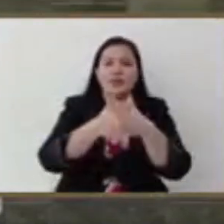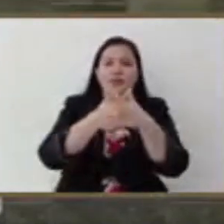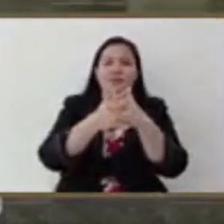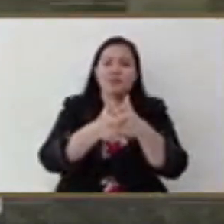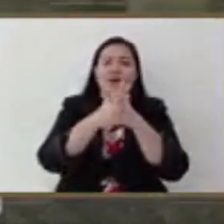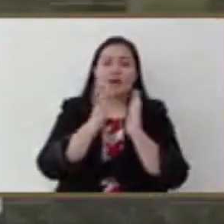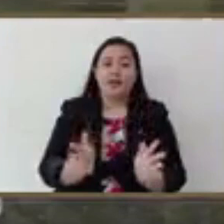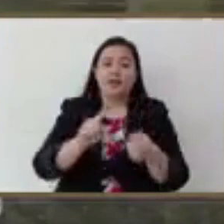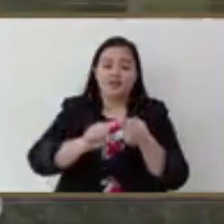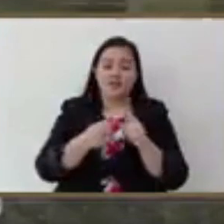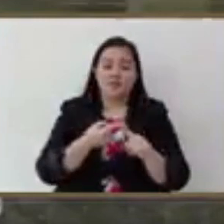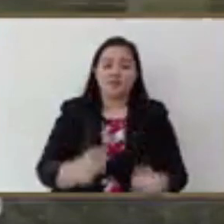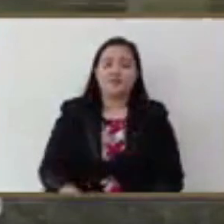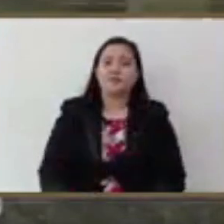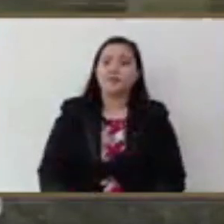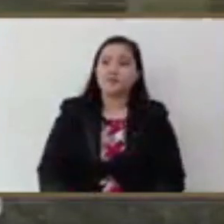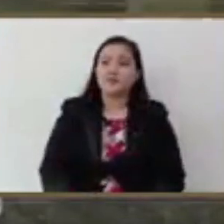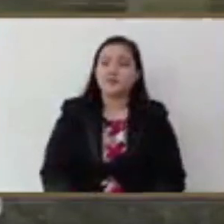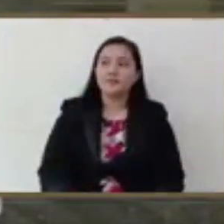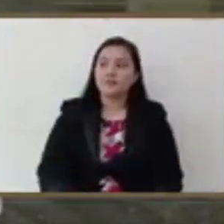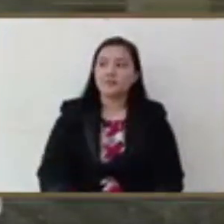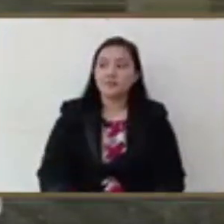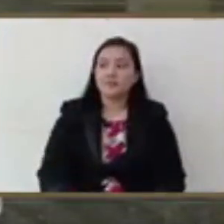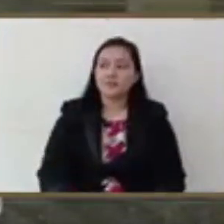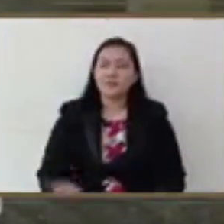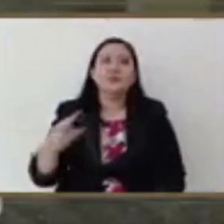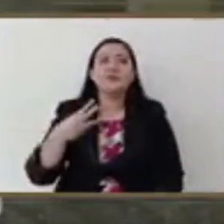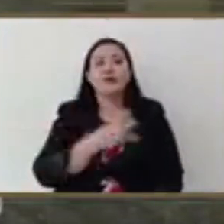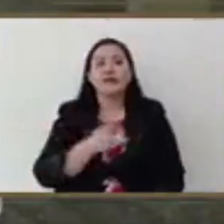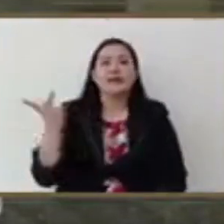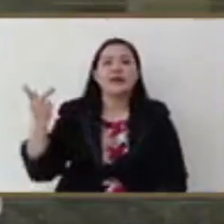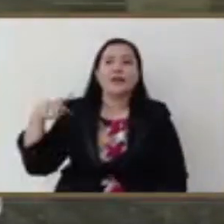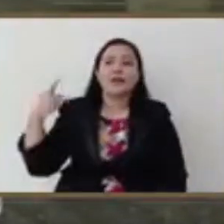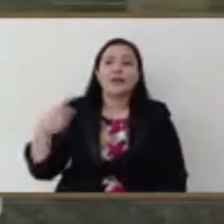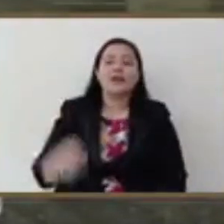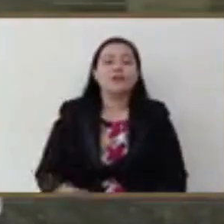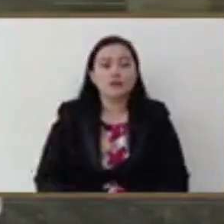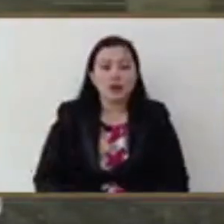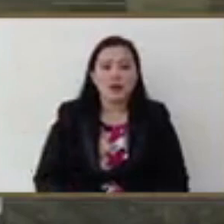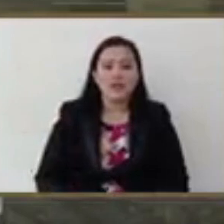Nag-usap kami, nagkaroon kami ng argumento sa salitang public.